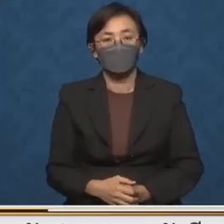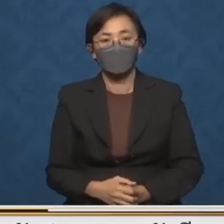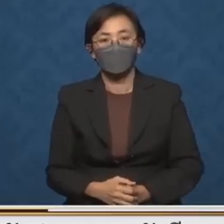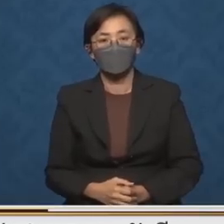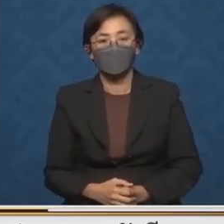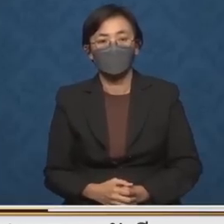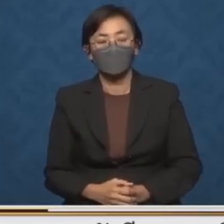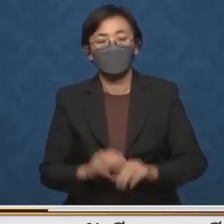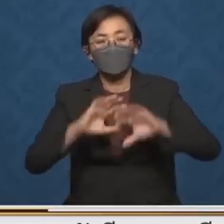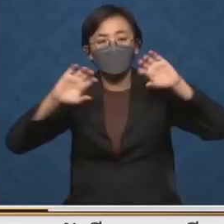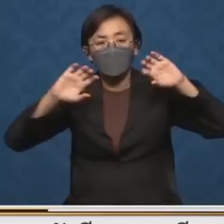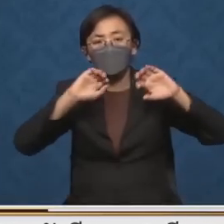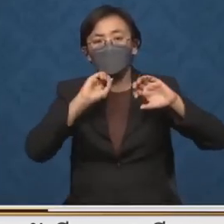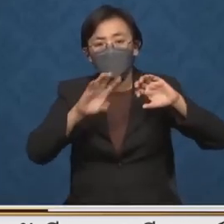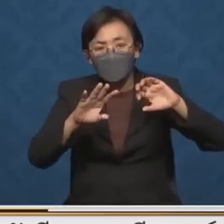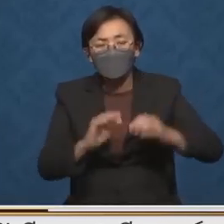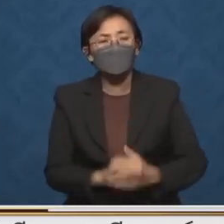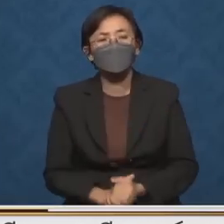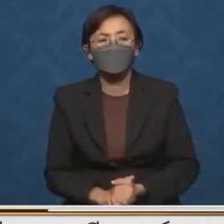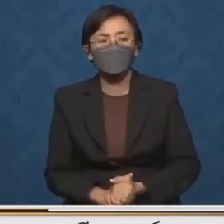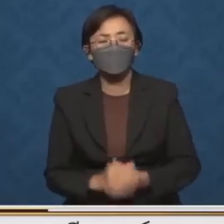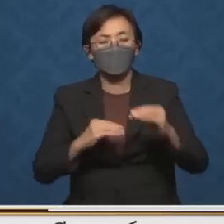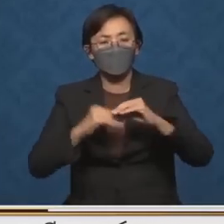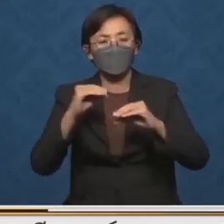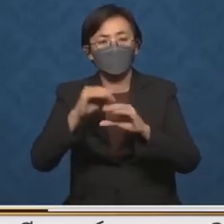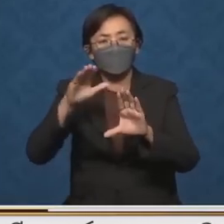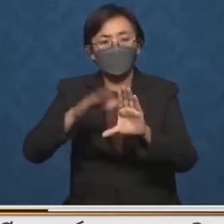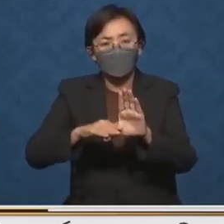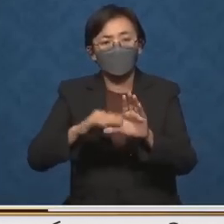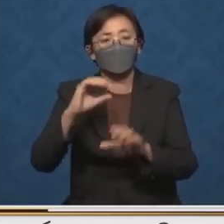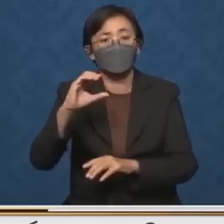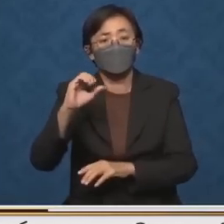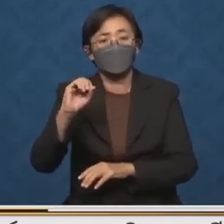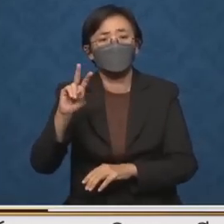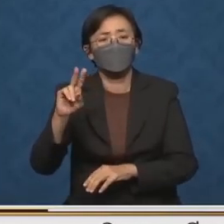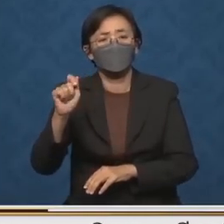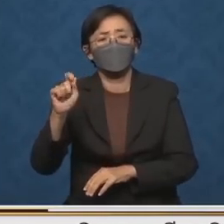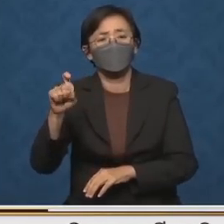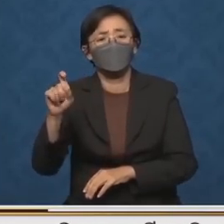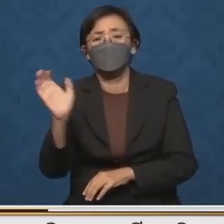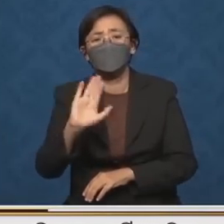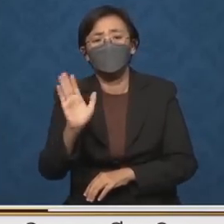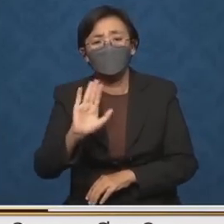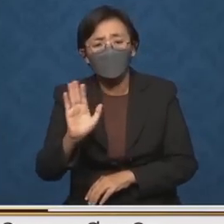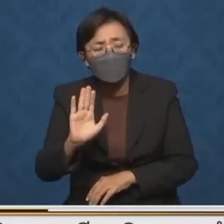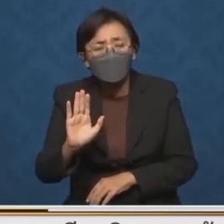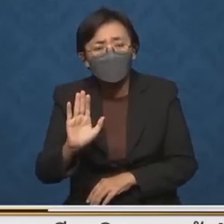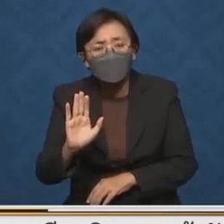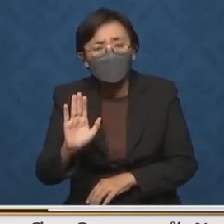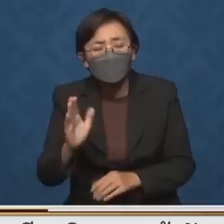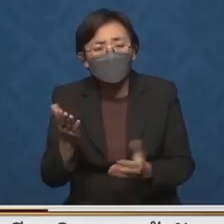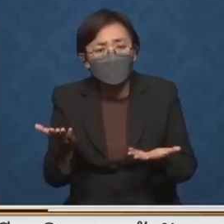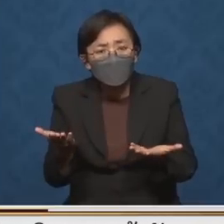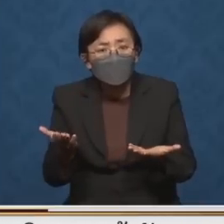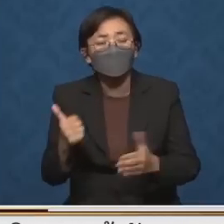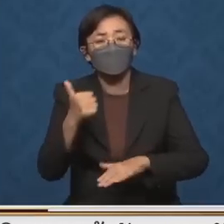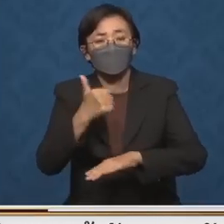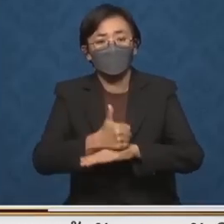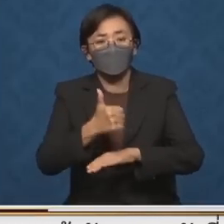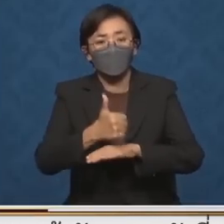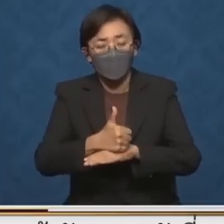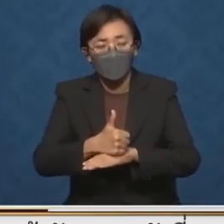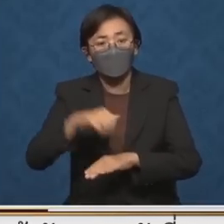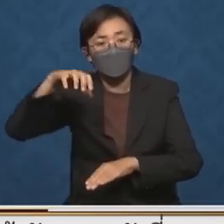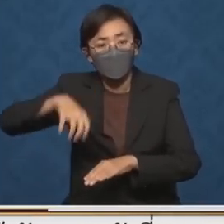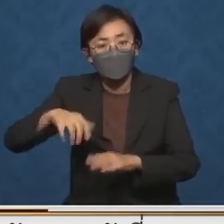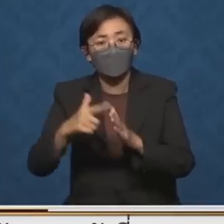รฐบันเขียงบอกว่า ไม่เข้าโ์แวค ไม่ร่วมโแคอ้าว แล้วผู้อนวยการศูนย วัค